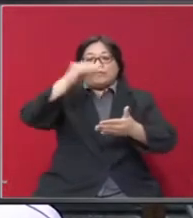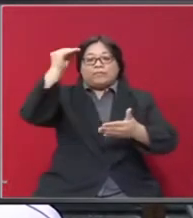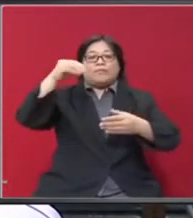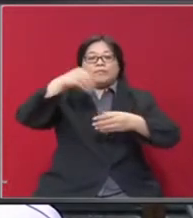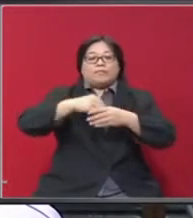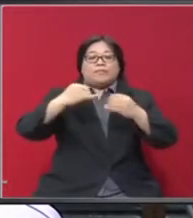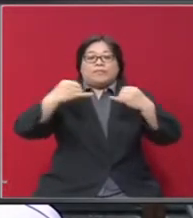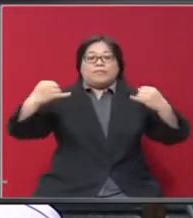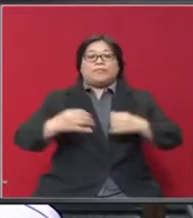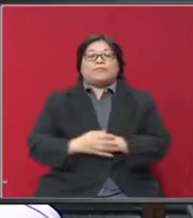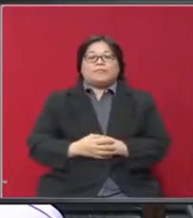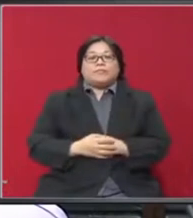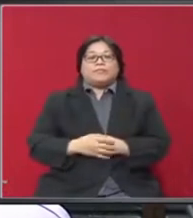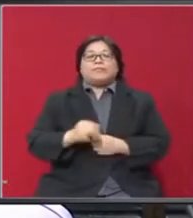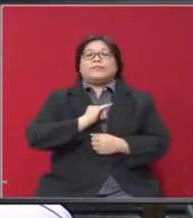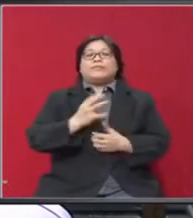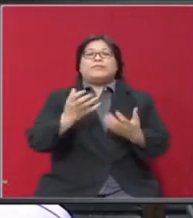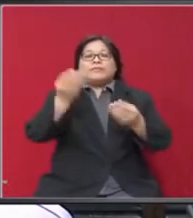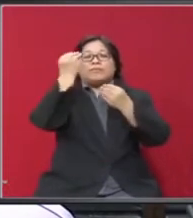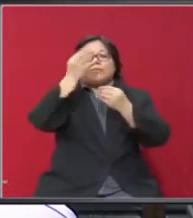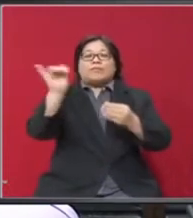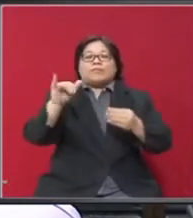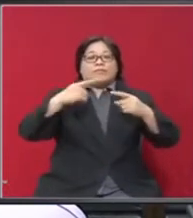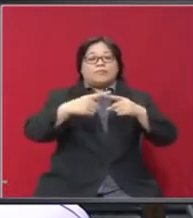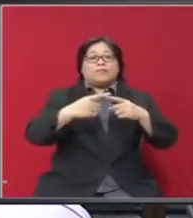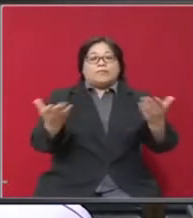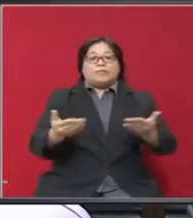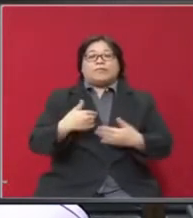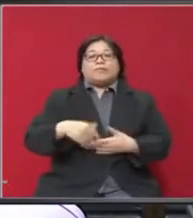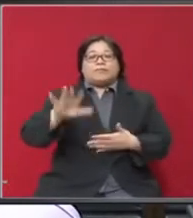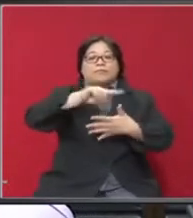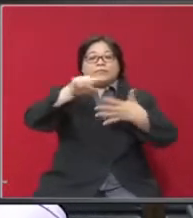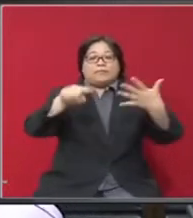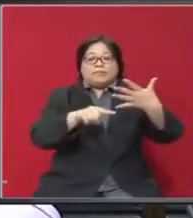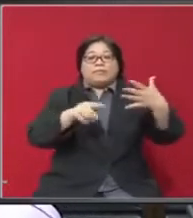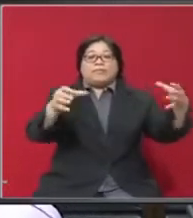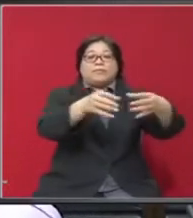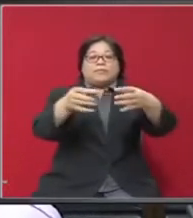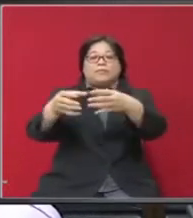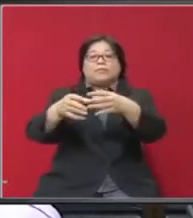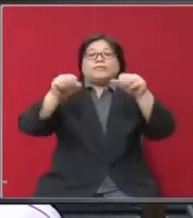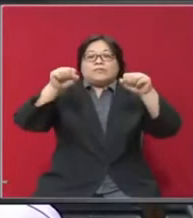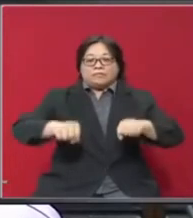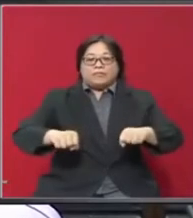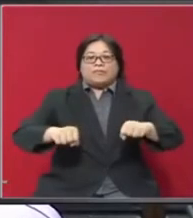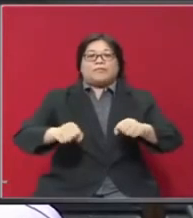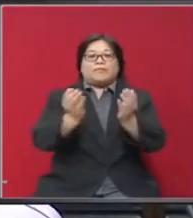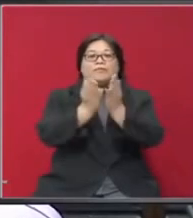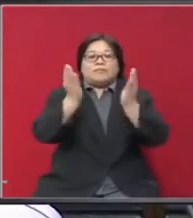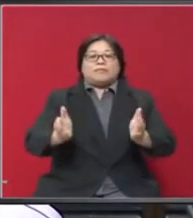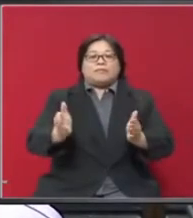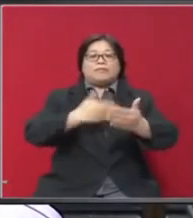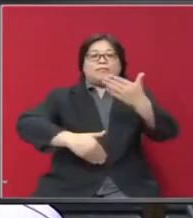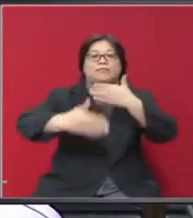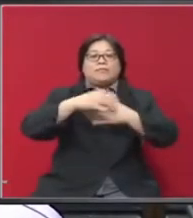secara dalam kalian saya enak juga maklumkan ke dalam dewan ini diberkati Negeri Ia membolehkan yang dibolehkan pelajar-pelajar